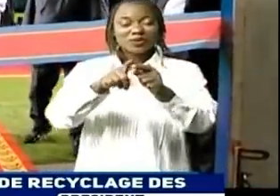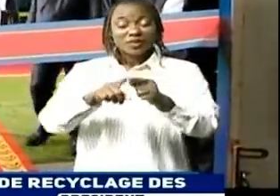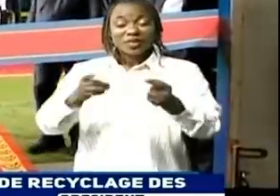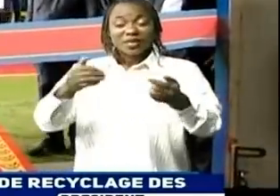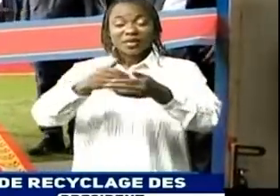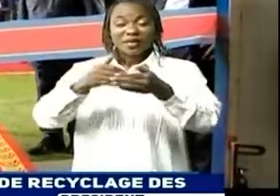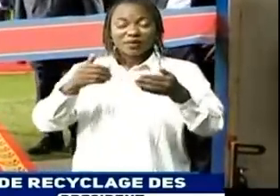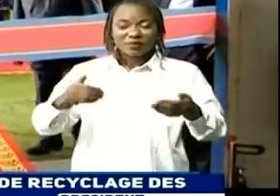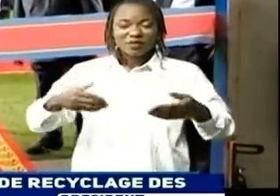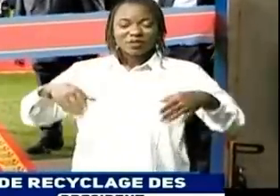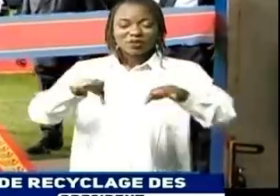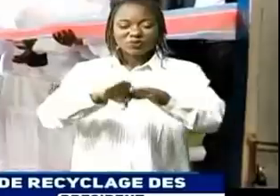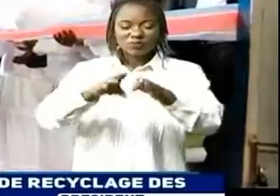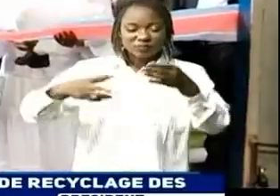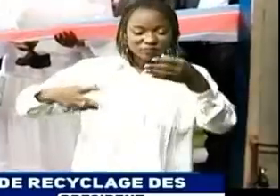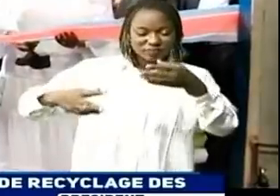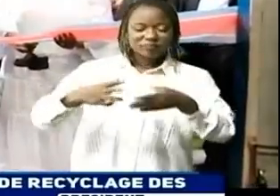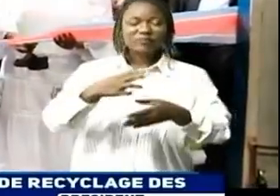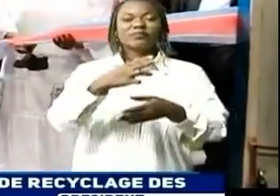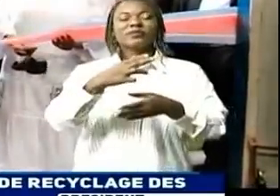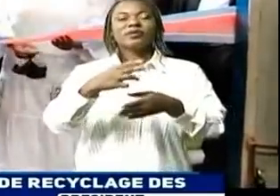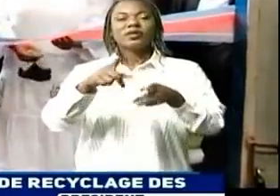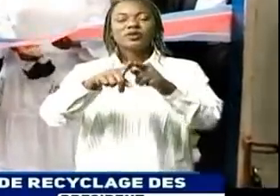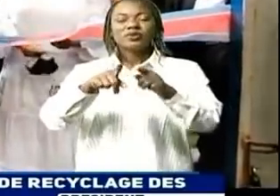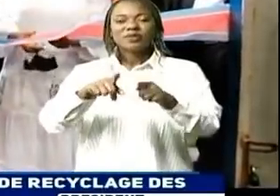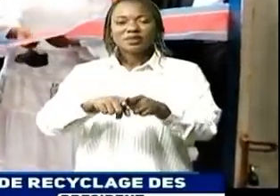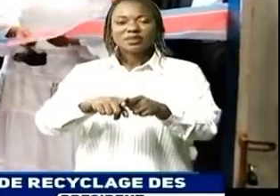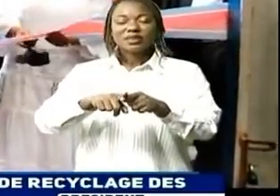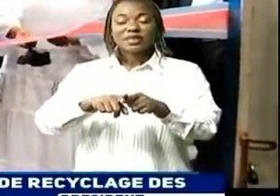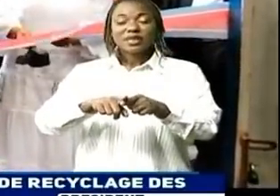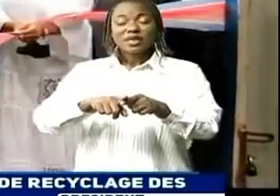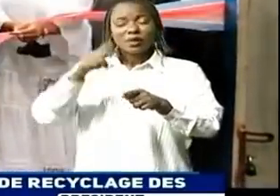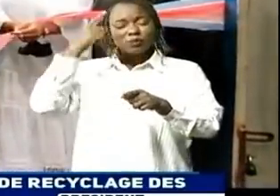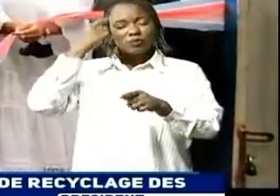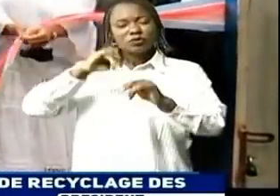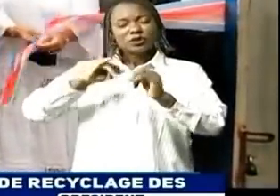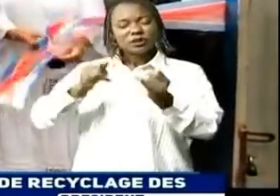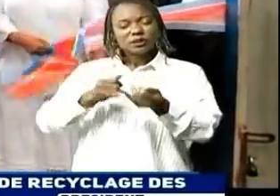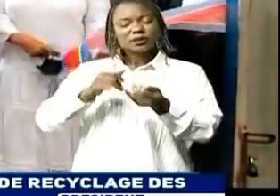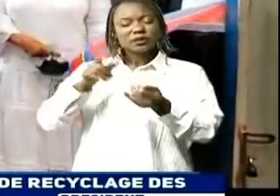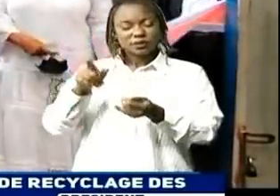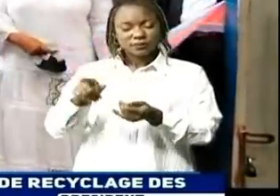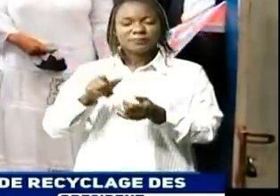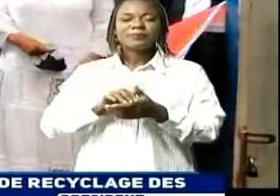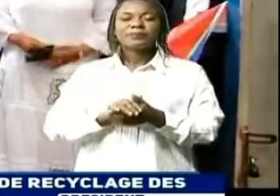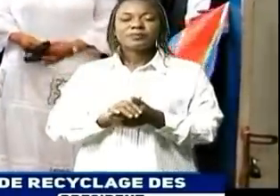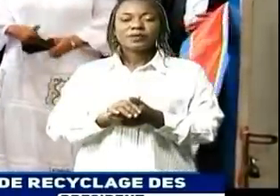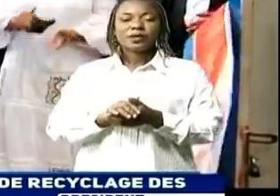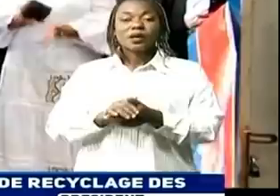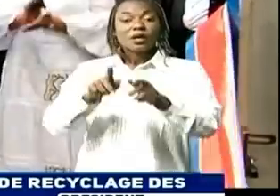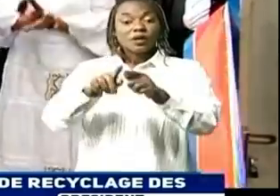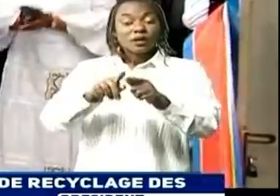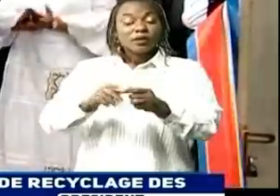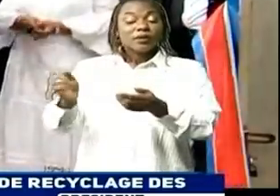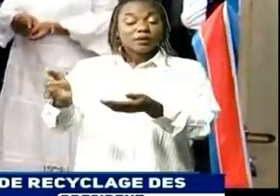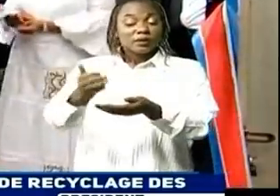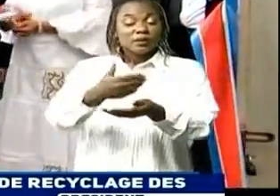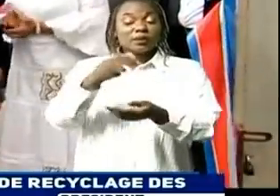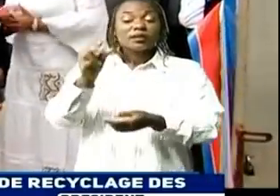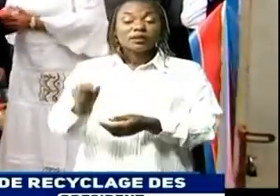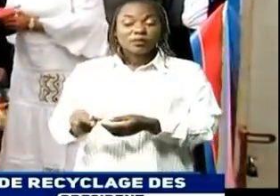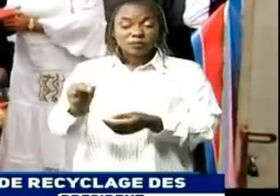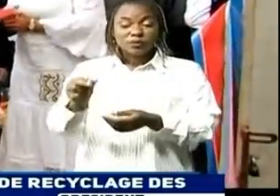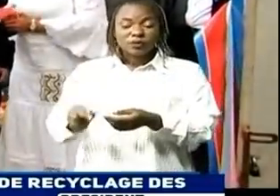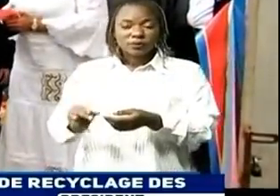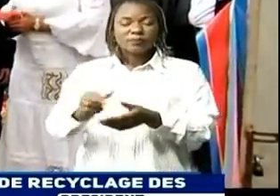à la coupure du ruban symbolique inaugurant officiellement l'usine Kintoko Okeplast de recyclage de bouteilles